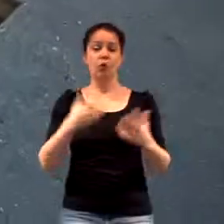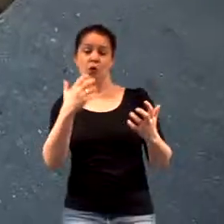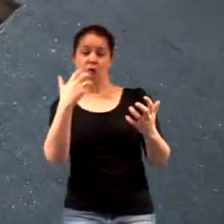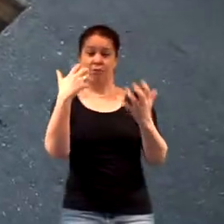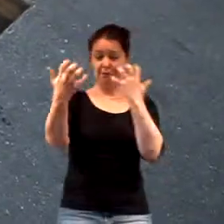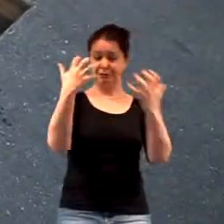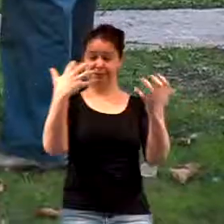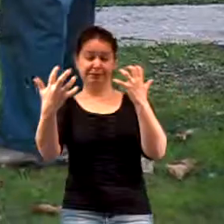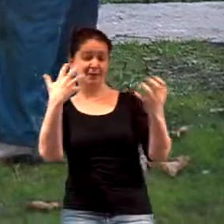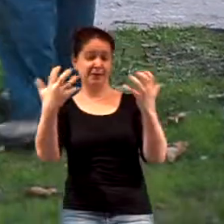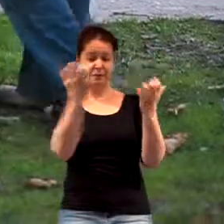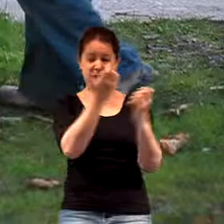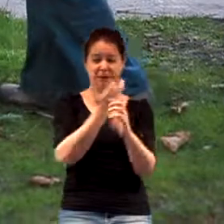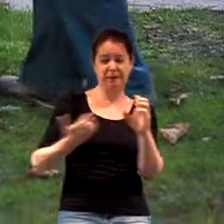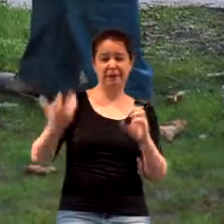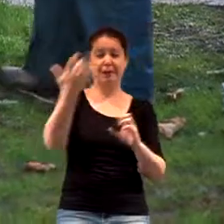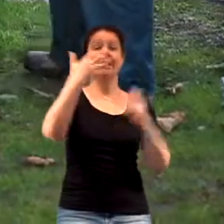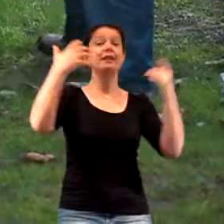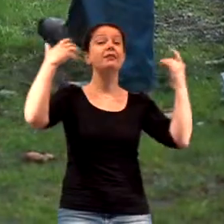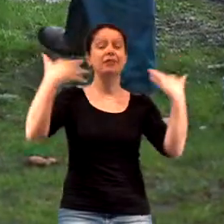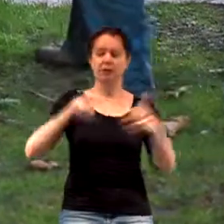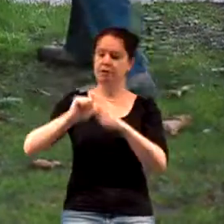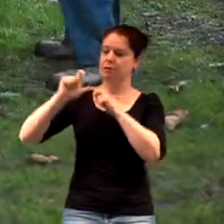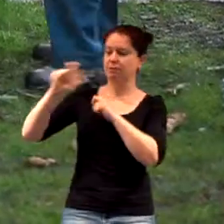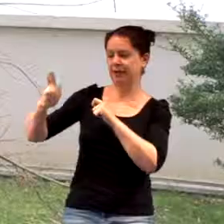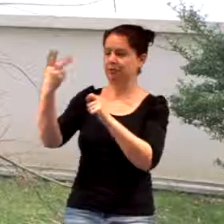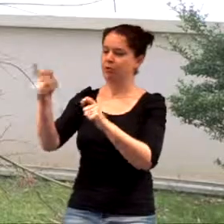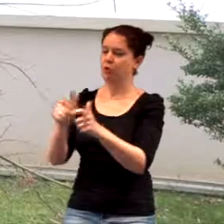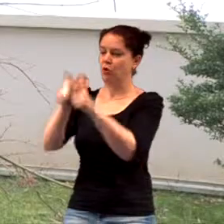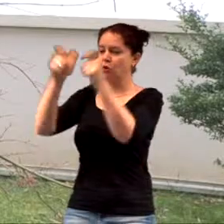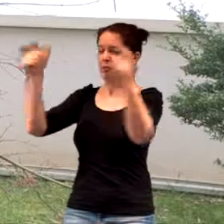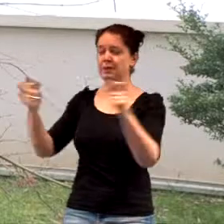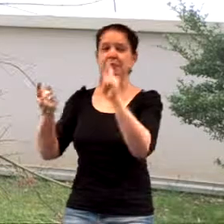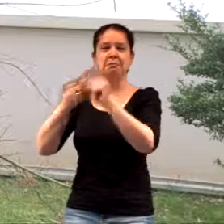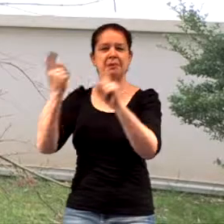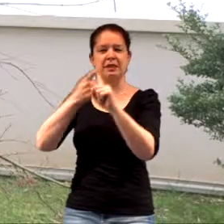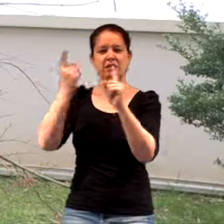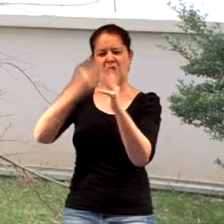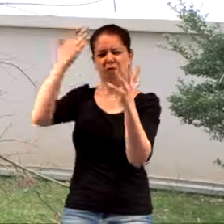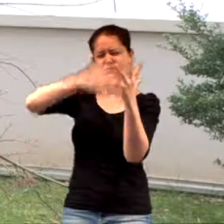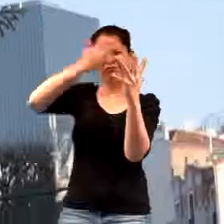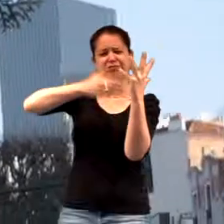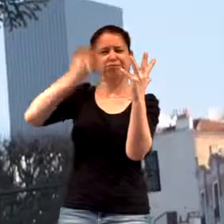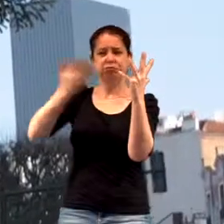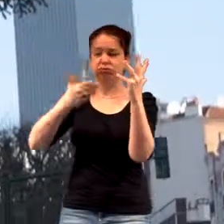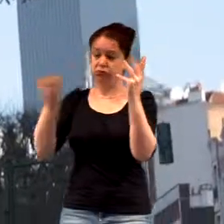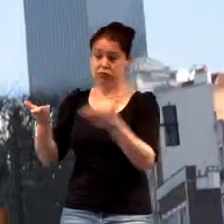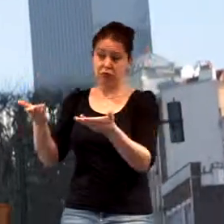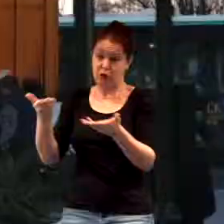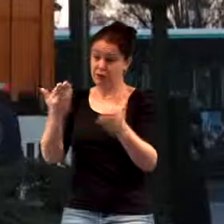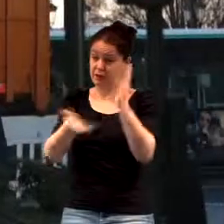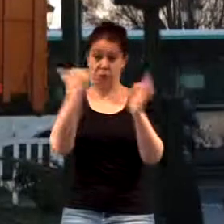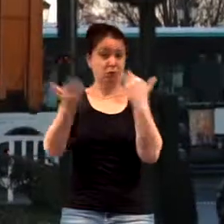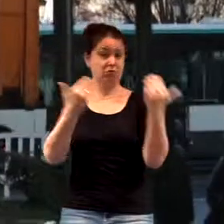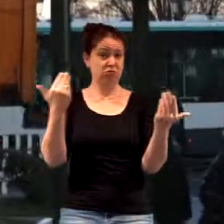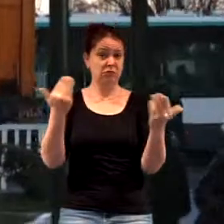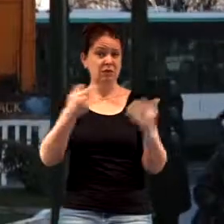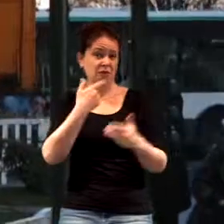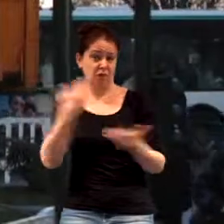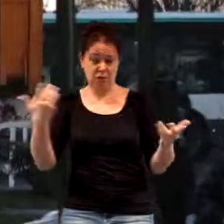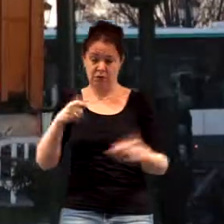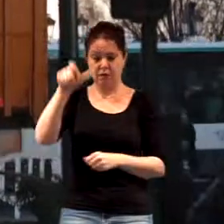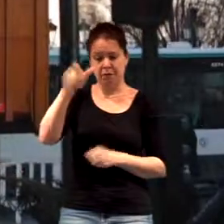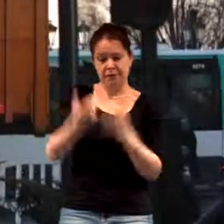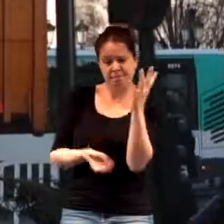Donc une fois qu'il a fait office de décoration, on fait intervenir une société d'élagage spécialisée qui vient et qui l'enlève par